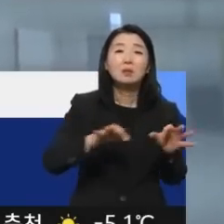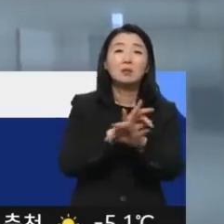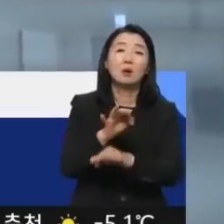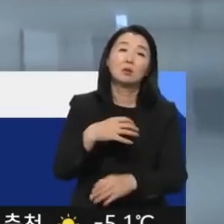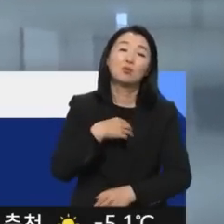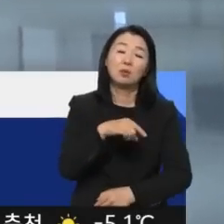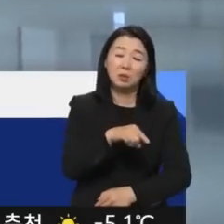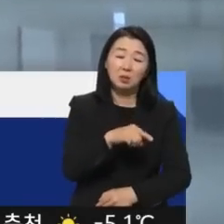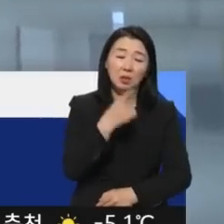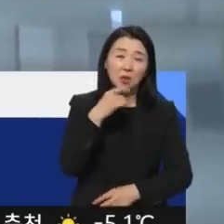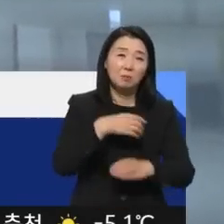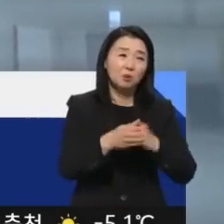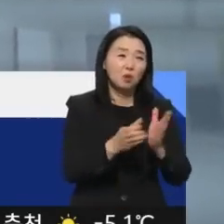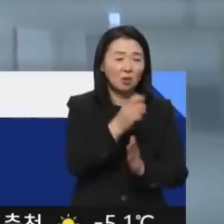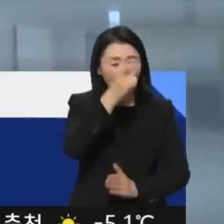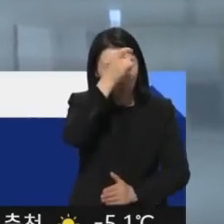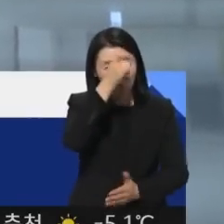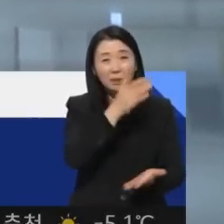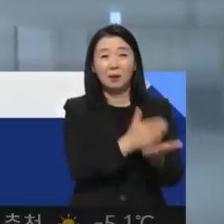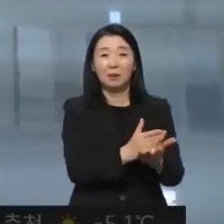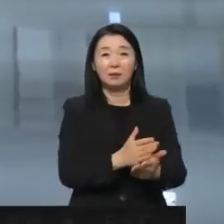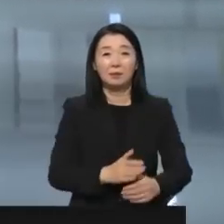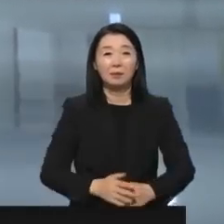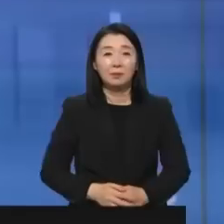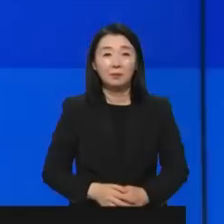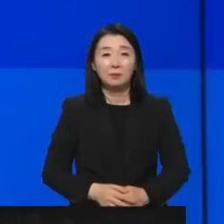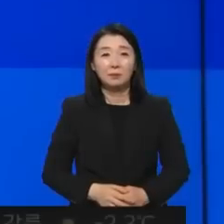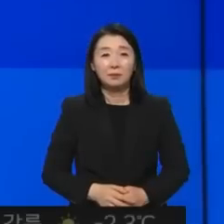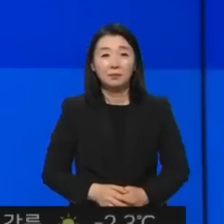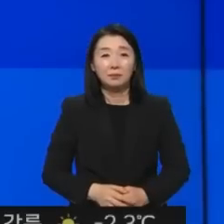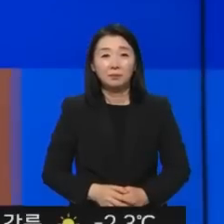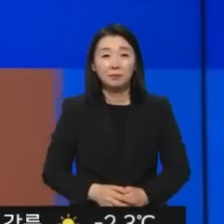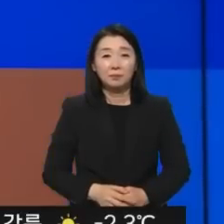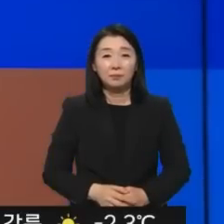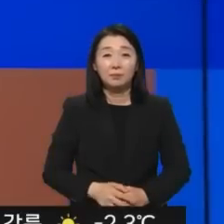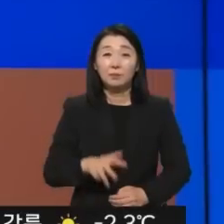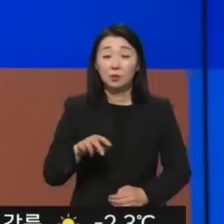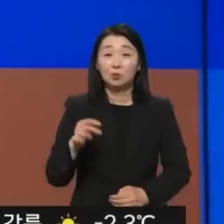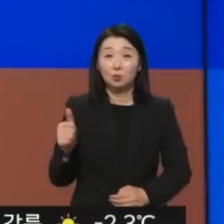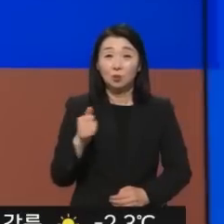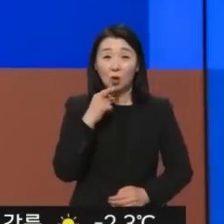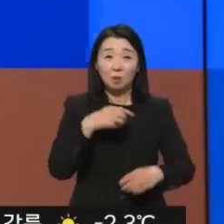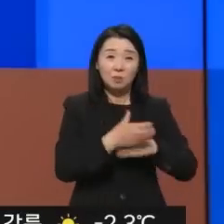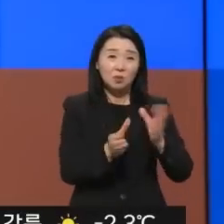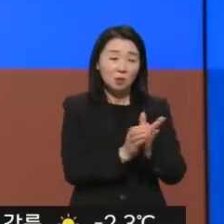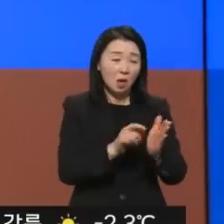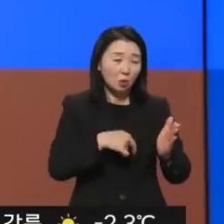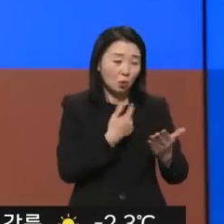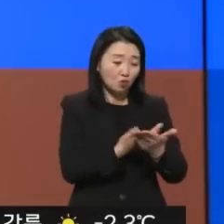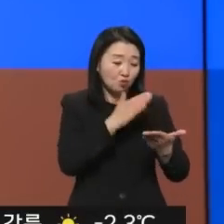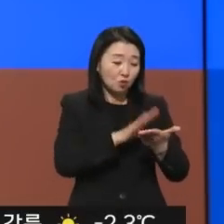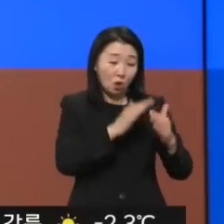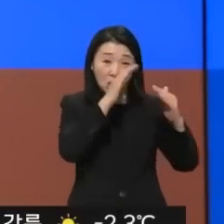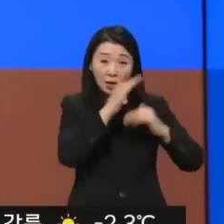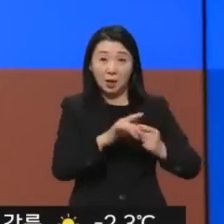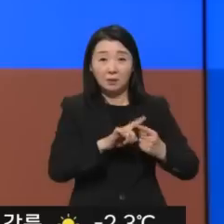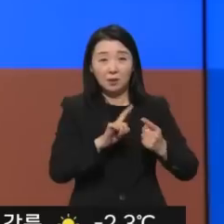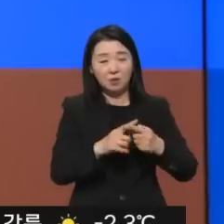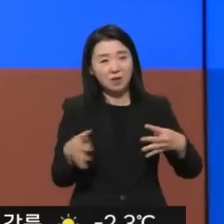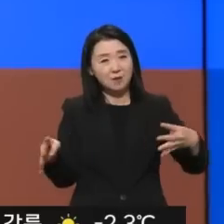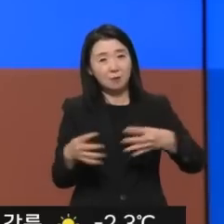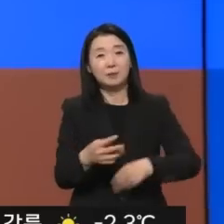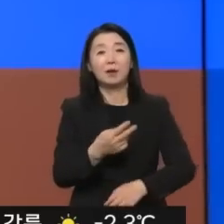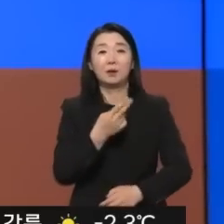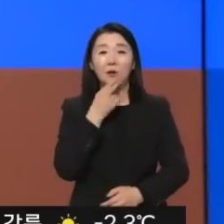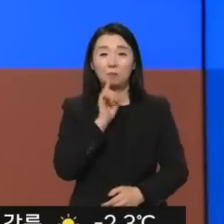수를 앞세워서 고집부려서 될 일은 아니다. 주 원내대표는 이 민주당이 낸 독자 수정안을 바탕으로 한 협상은 절대